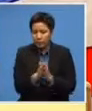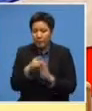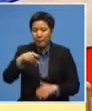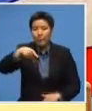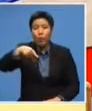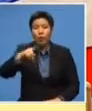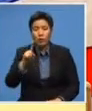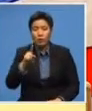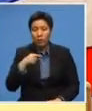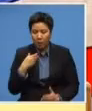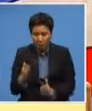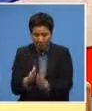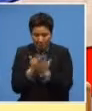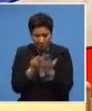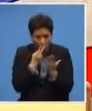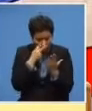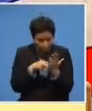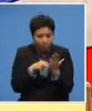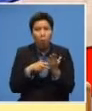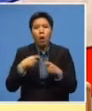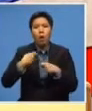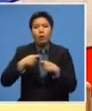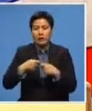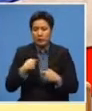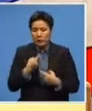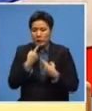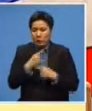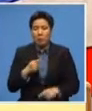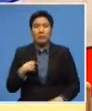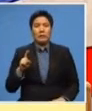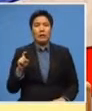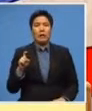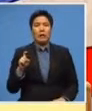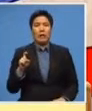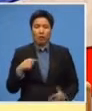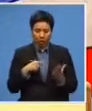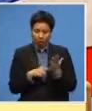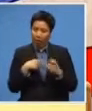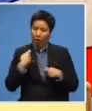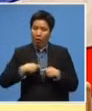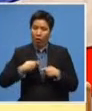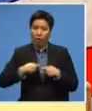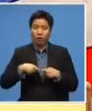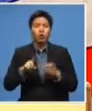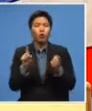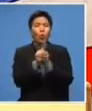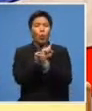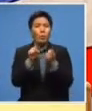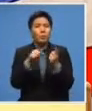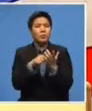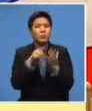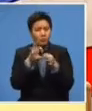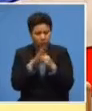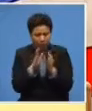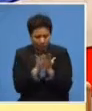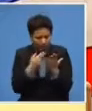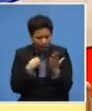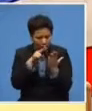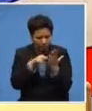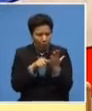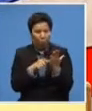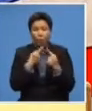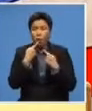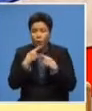เอามาให้อ่านผมก็ว่ายากไปนะบางอันผมตอบไม่ได้เหมือนกันเด็กป.1 นะครับวิชาสังคมอะไรสักอย่างอ่ะนะแล้วต้องเ